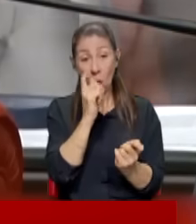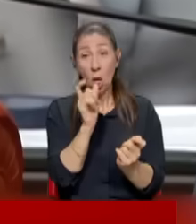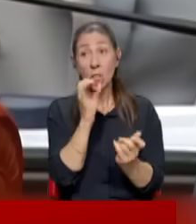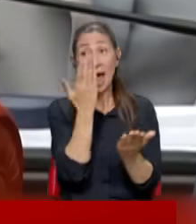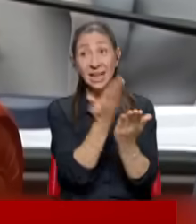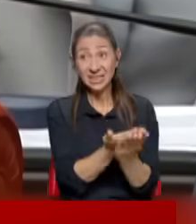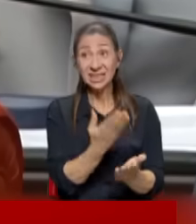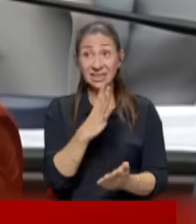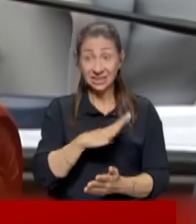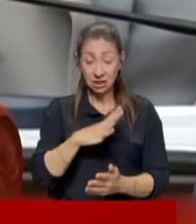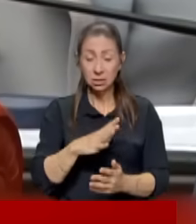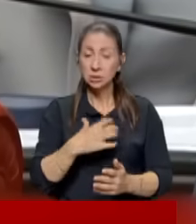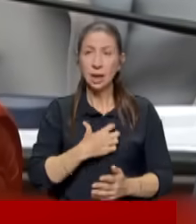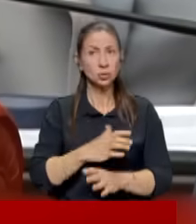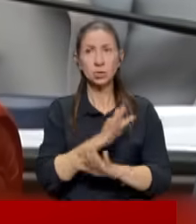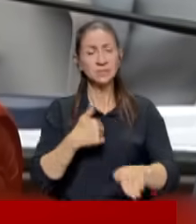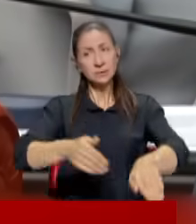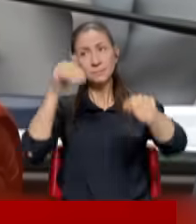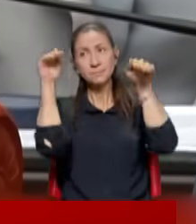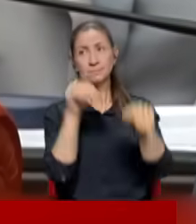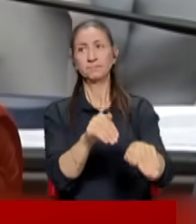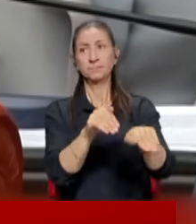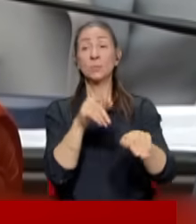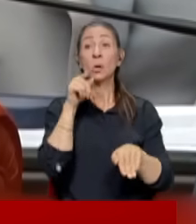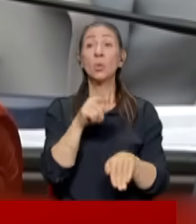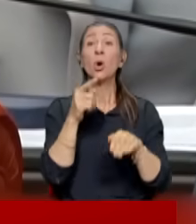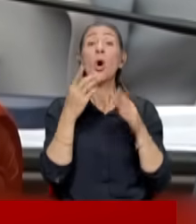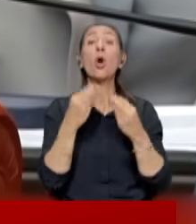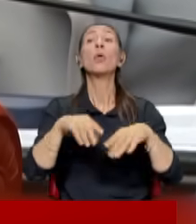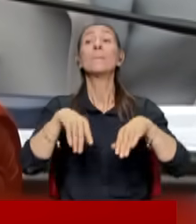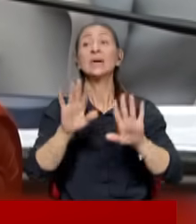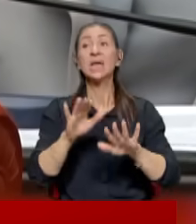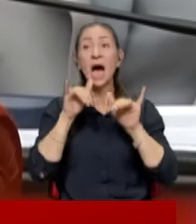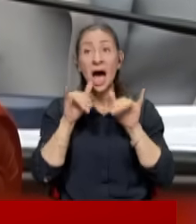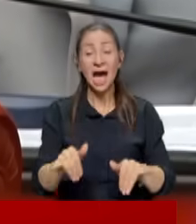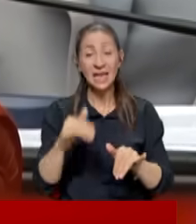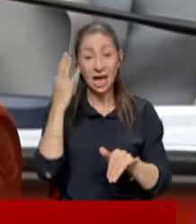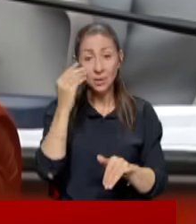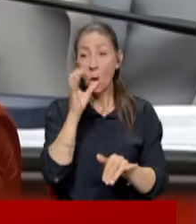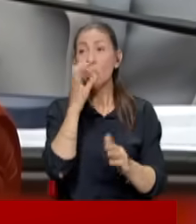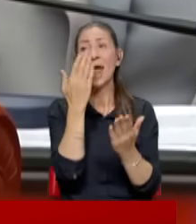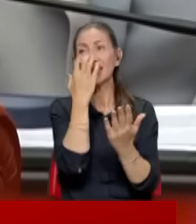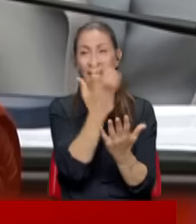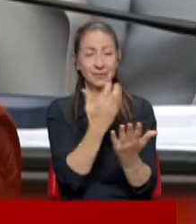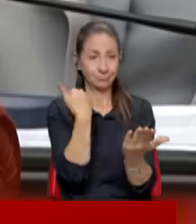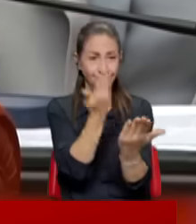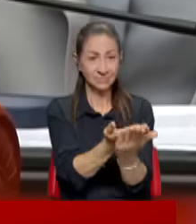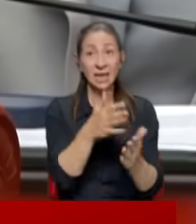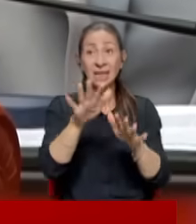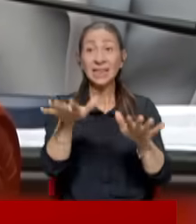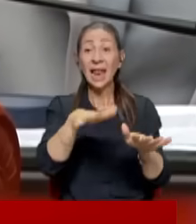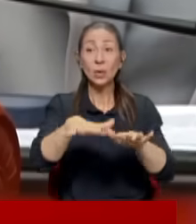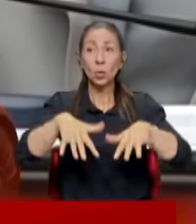önergesi verirse tereddütsüz destekleyeceğiz. Bu olmadığı takdirde aynı mahiyette önergemizi genel